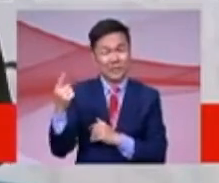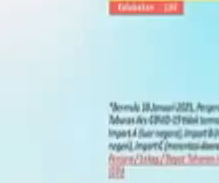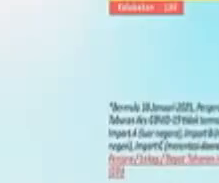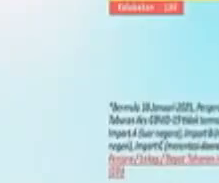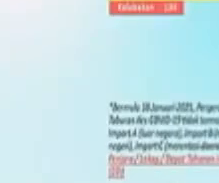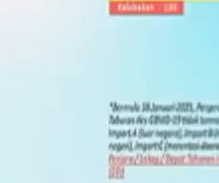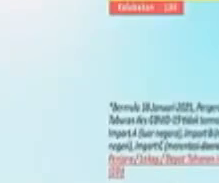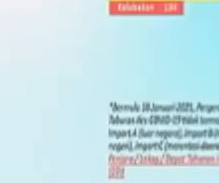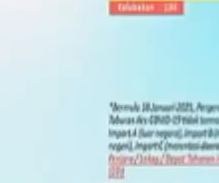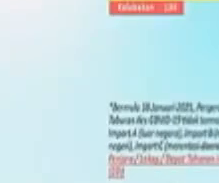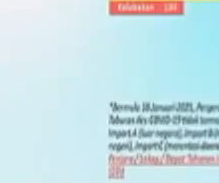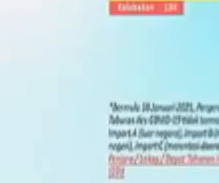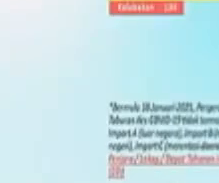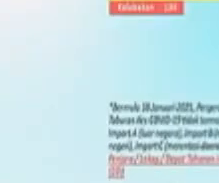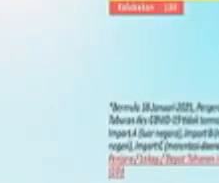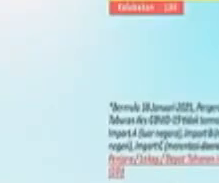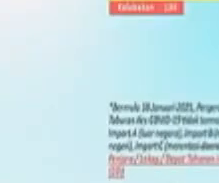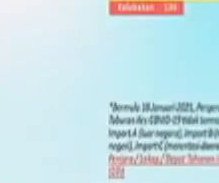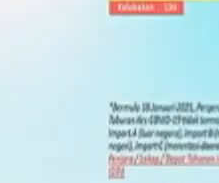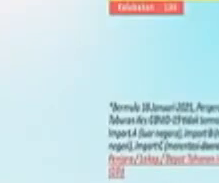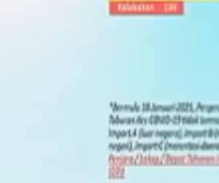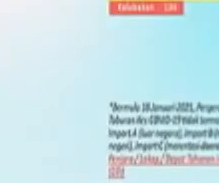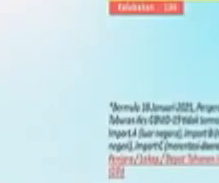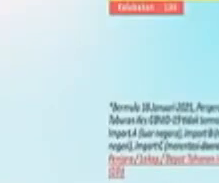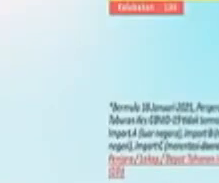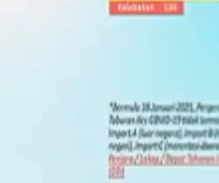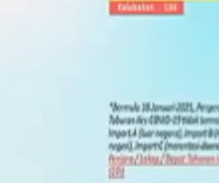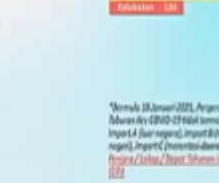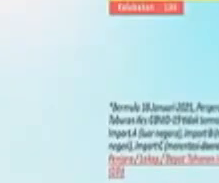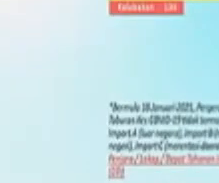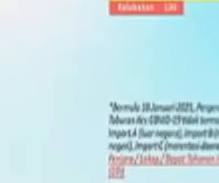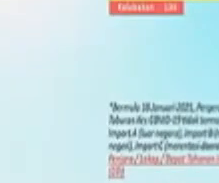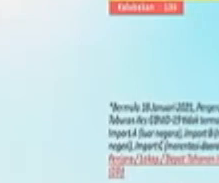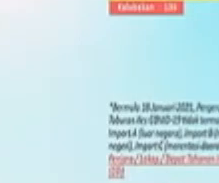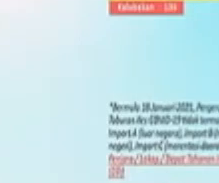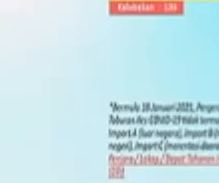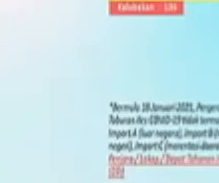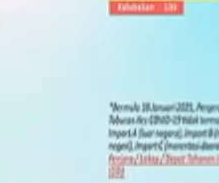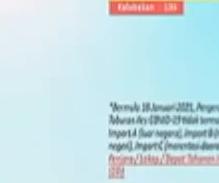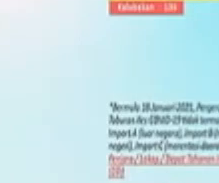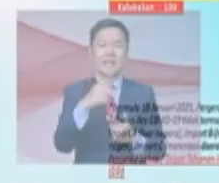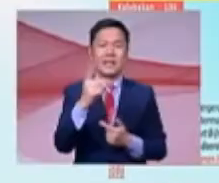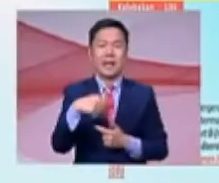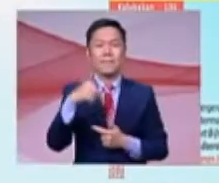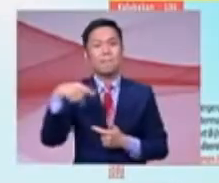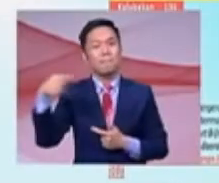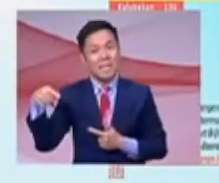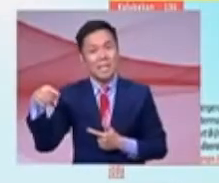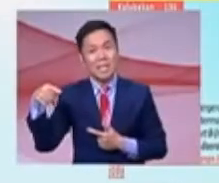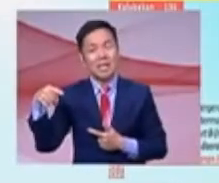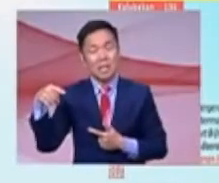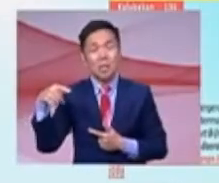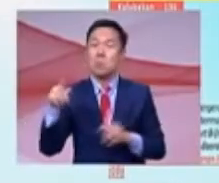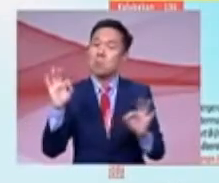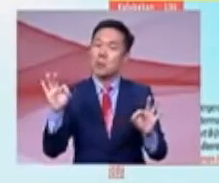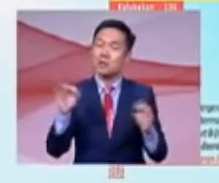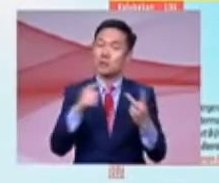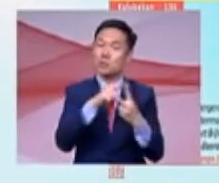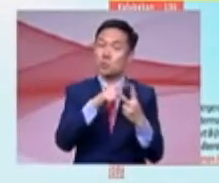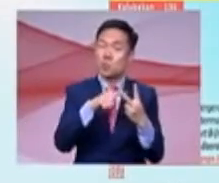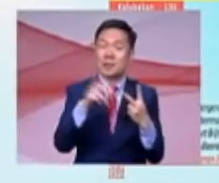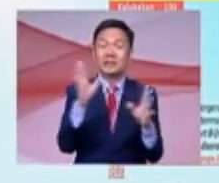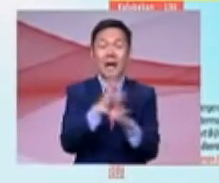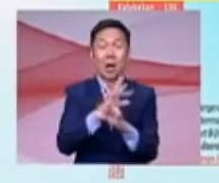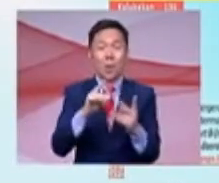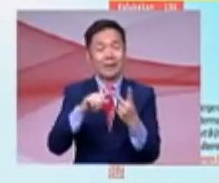Februari. Satu ketika dulu Sarawak dan Perlis kita berikan status PKPP. Tapi oleh kerana